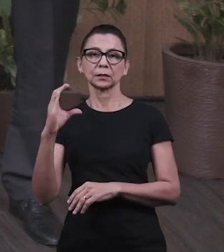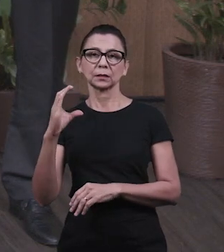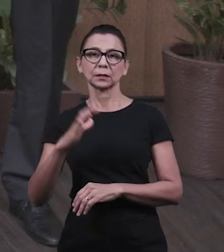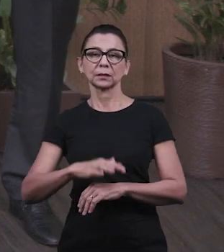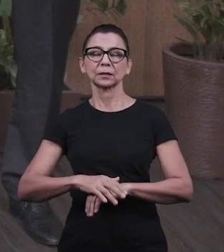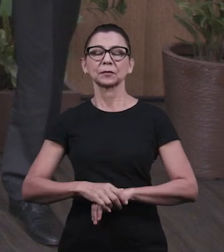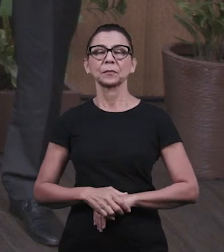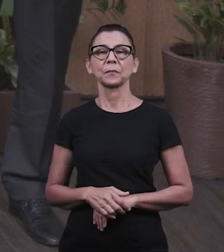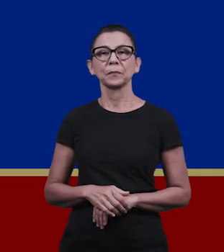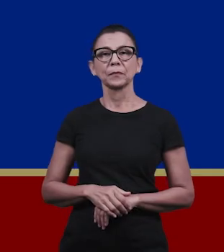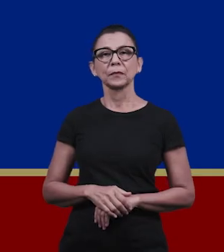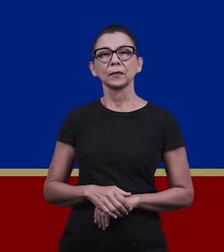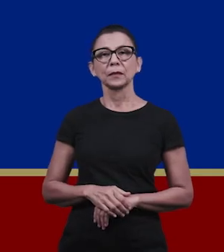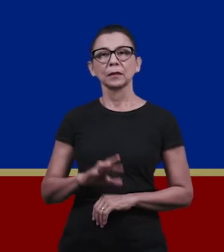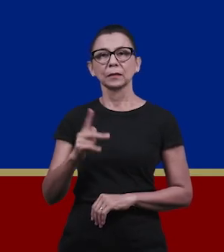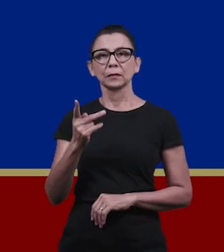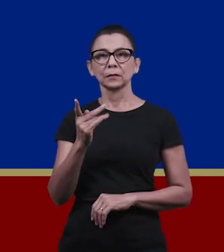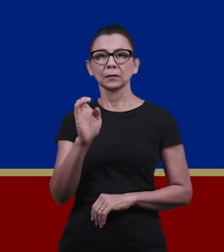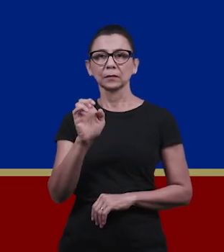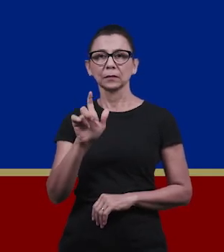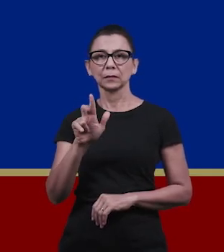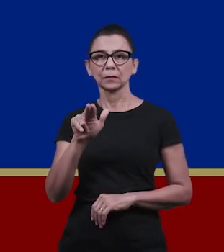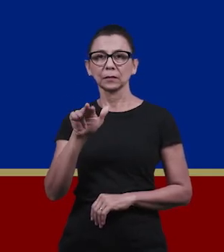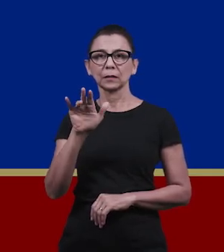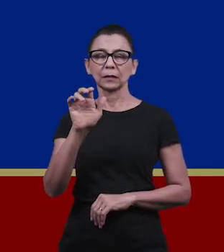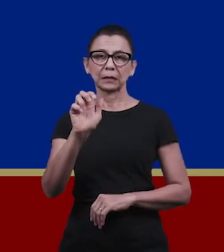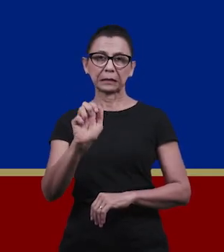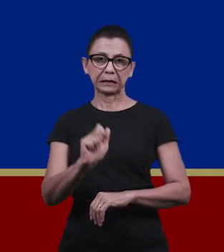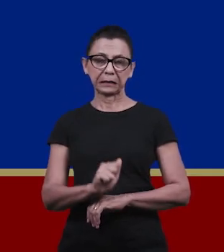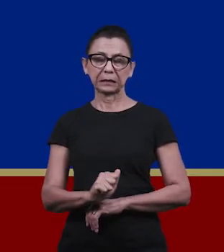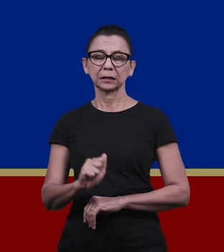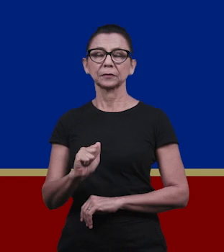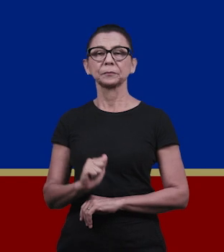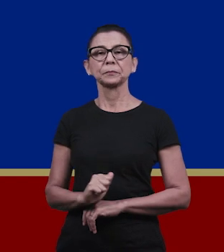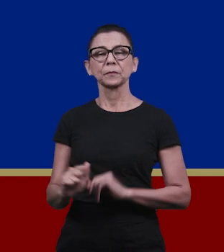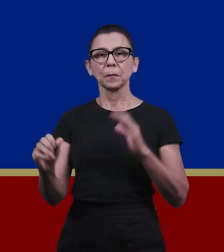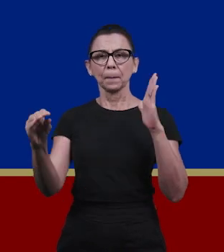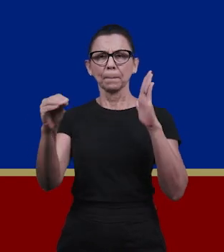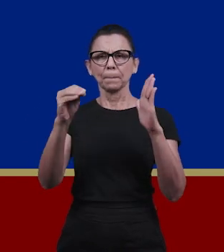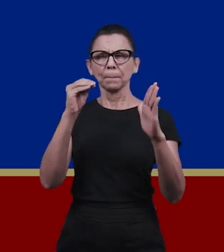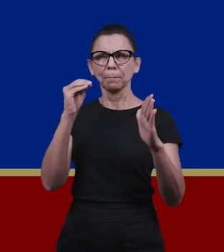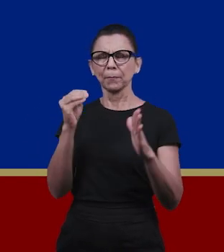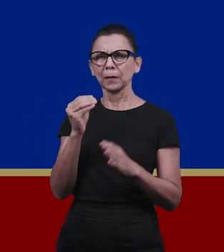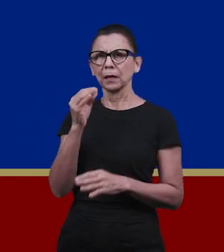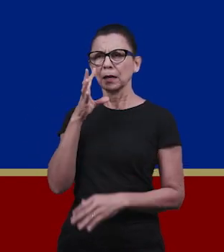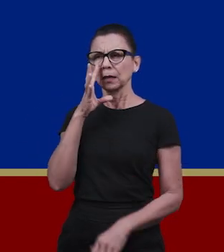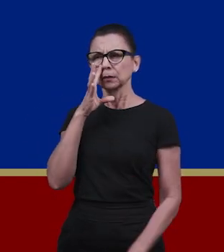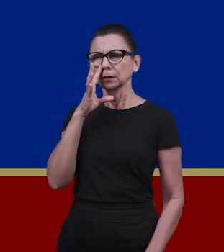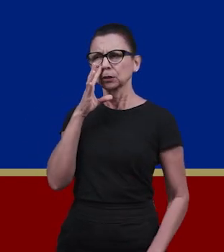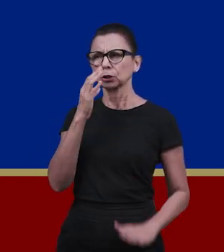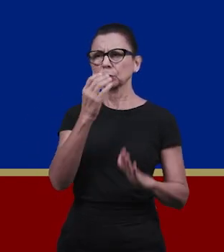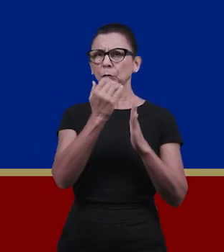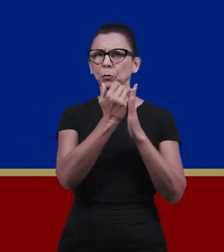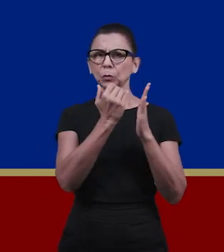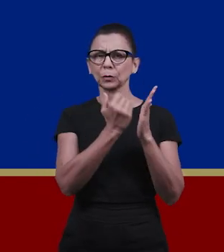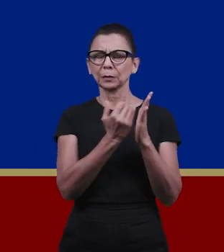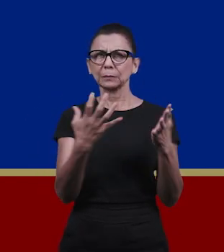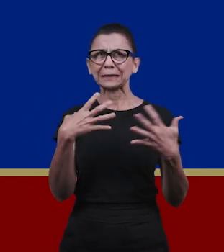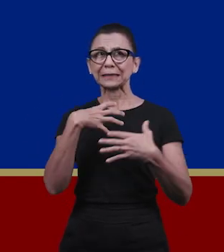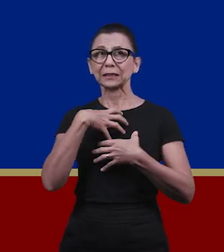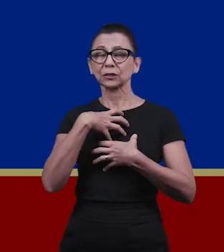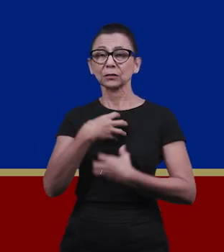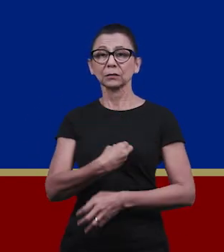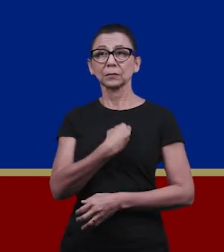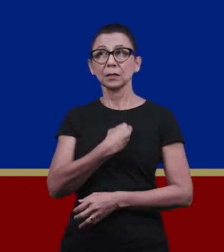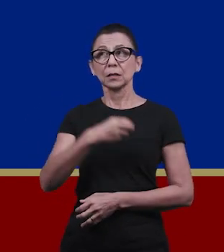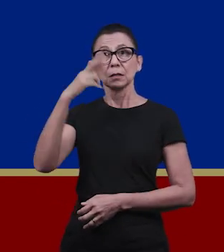И получили это от сестры Луизы Елены. Она говорит следующее. Смотря программу, мы ощущаем заботу